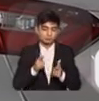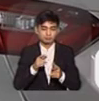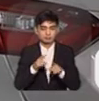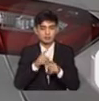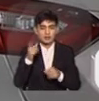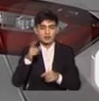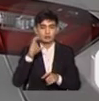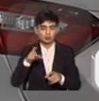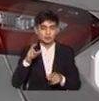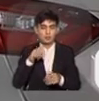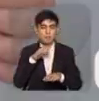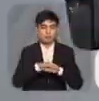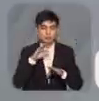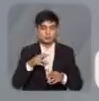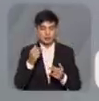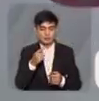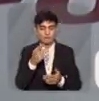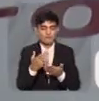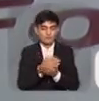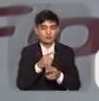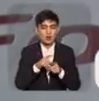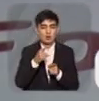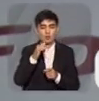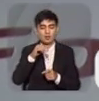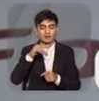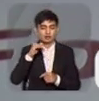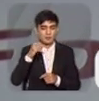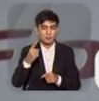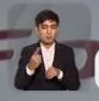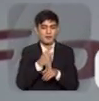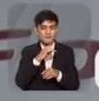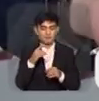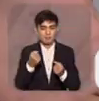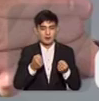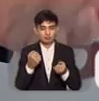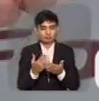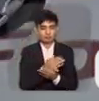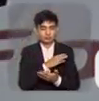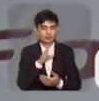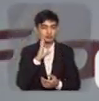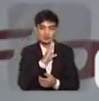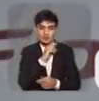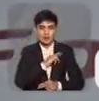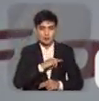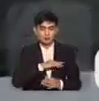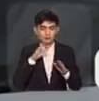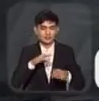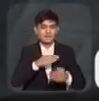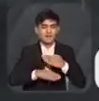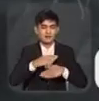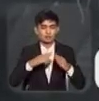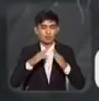из банка сказали что до куджа мал признается что это первый в ее жизни автомобиль женщина работает в доме инвалидов